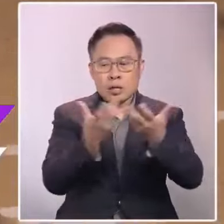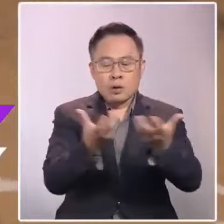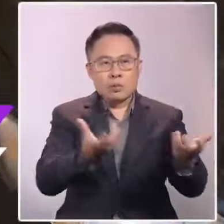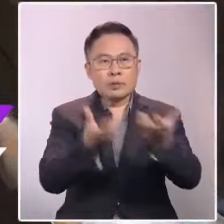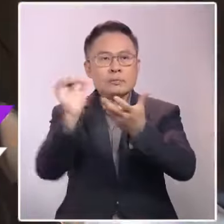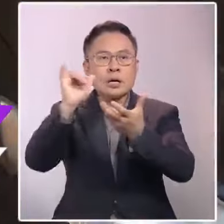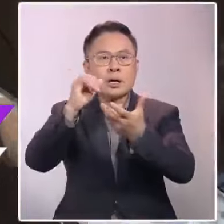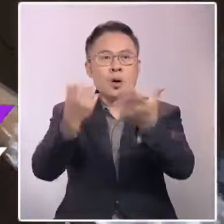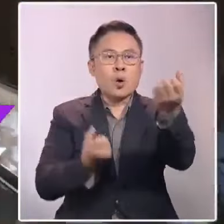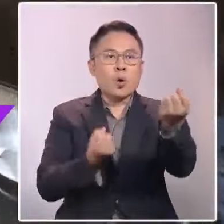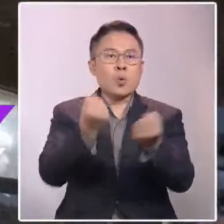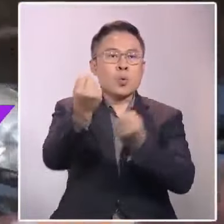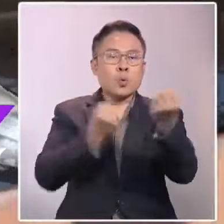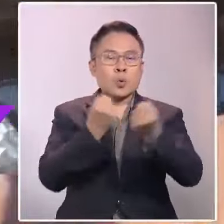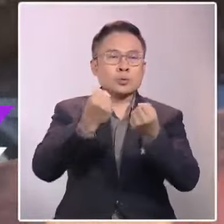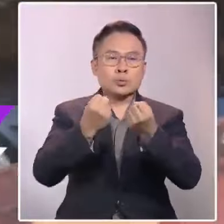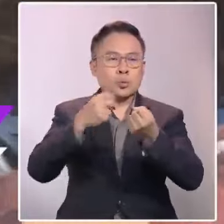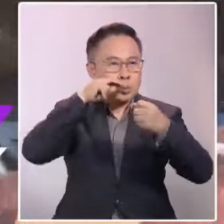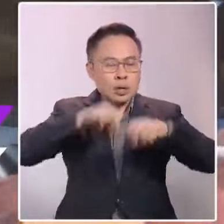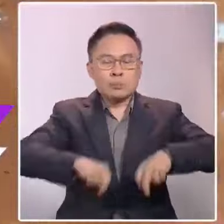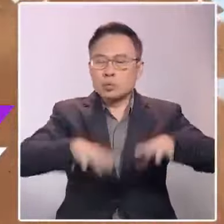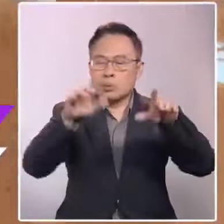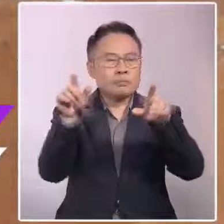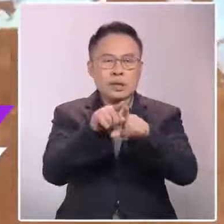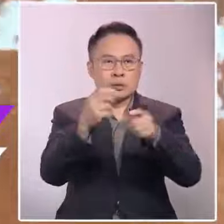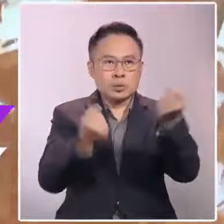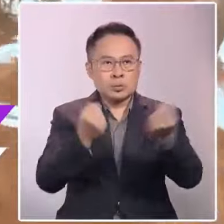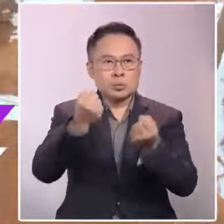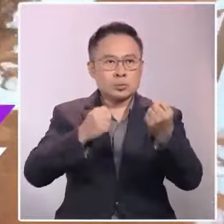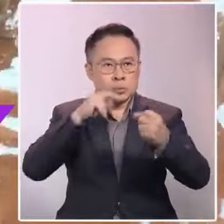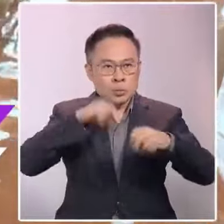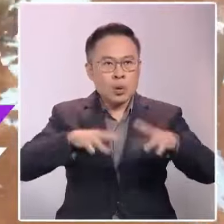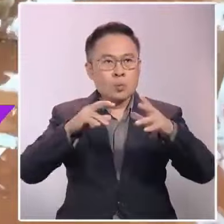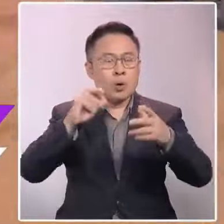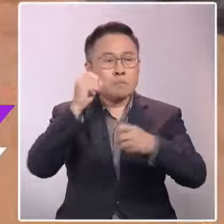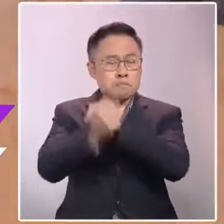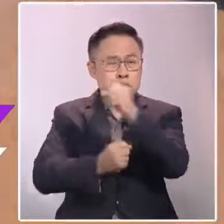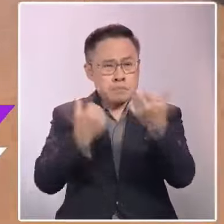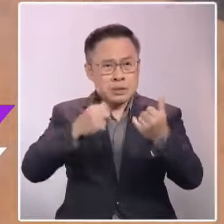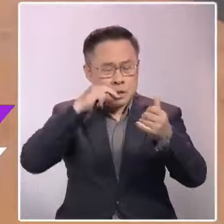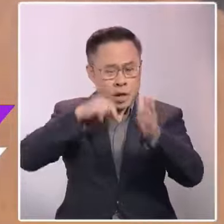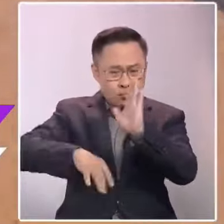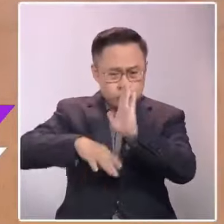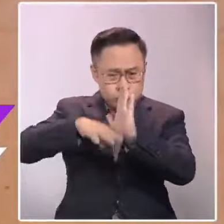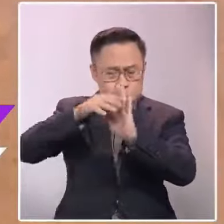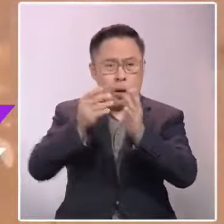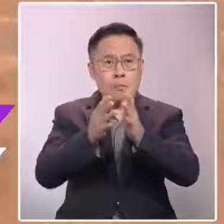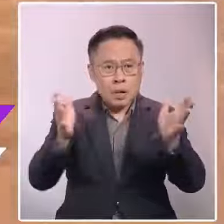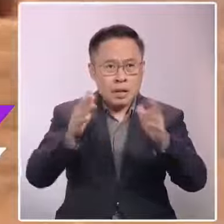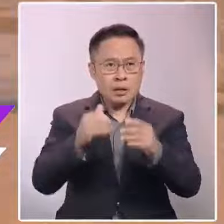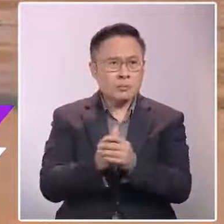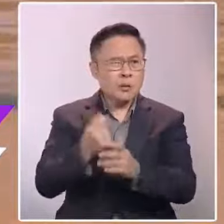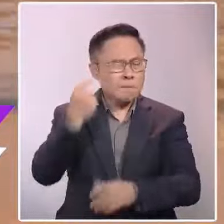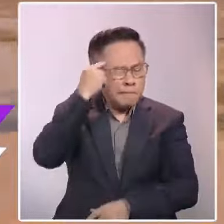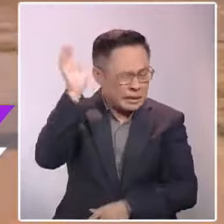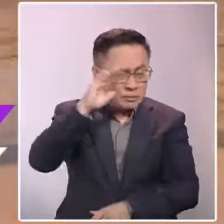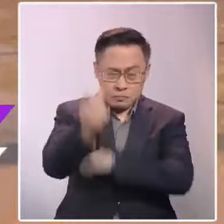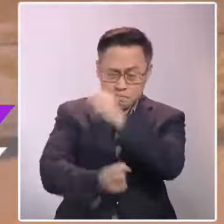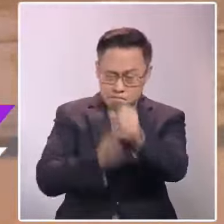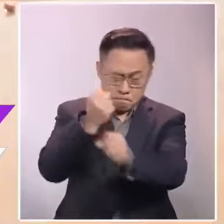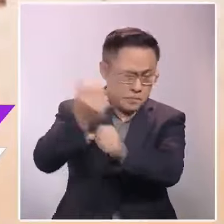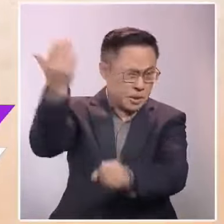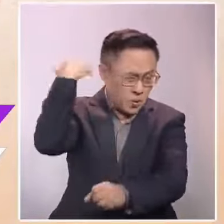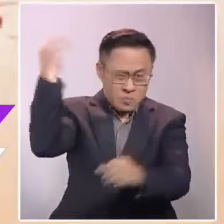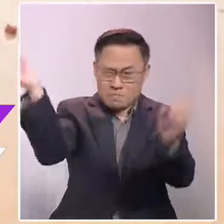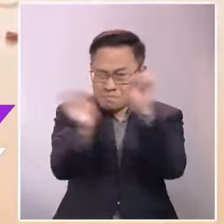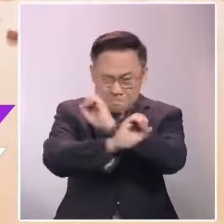ยนต์ที่จอดไว้ในบ้านจมน้ำเกือบทั้งหมดเพราะไม่คิดว่าน้ำจะท่วมสูงขนาดนี้เพราะที่นี่ไม่เคยถูกน้ำท่วมมาก่อนอย่